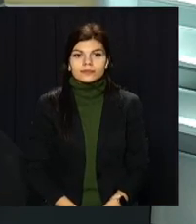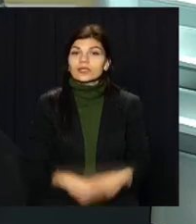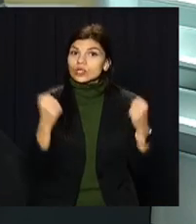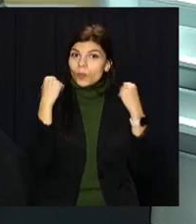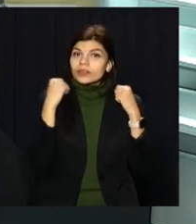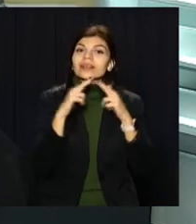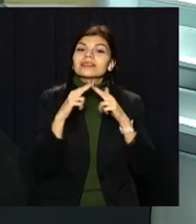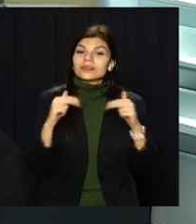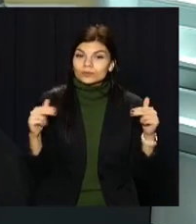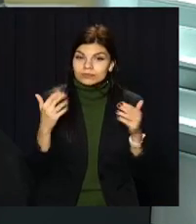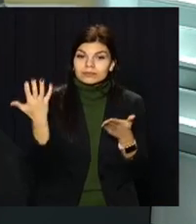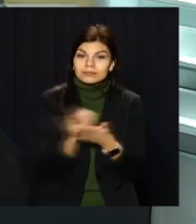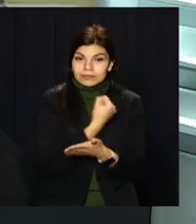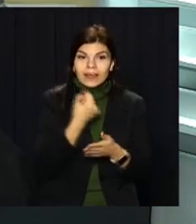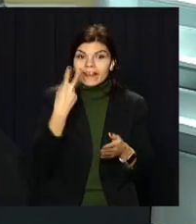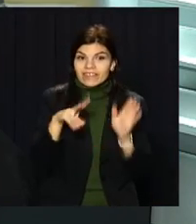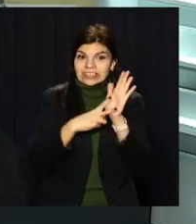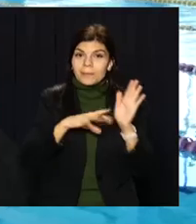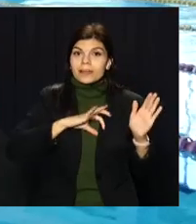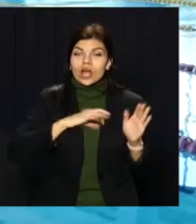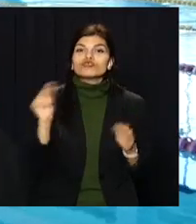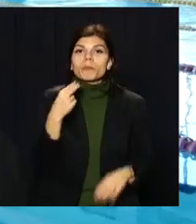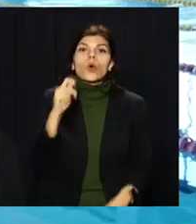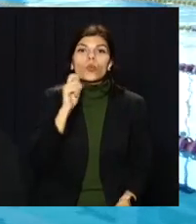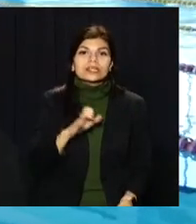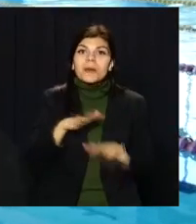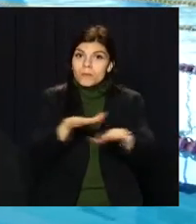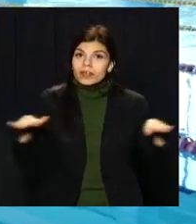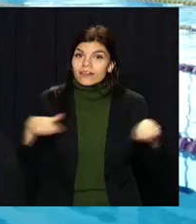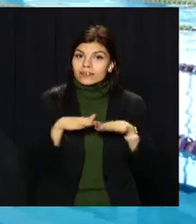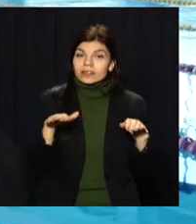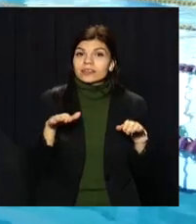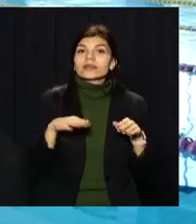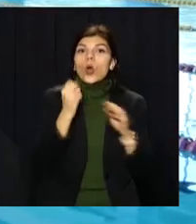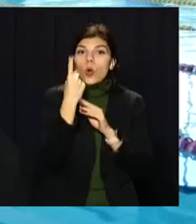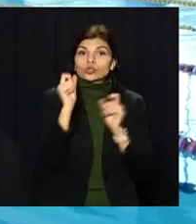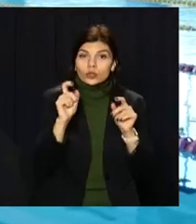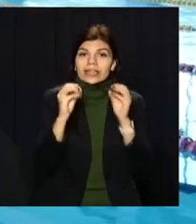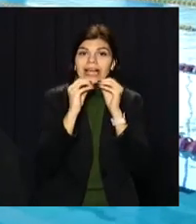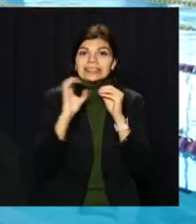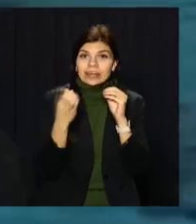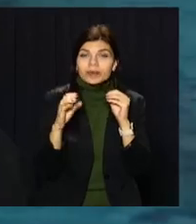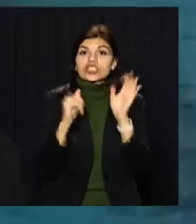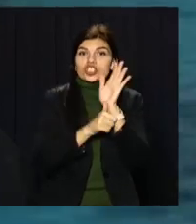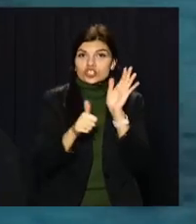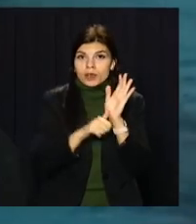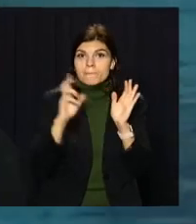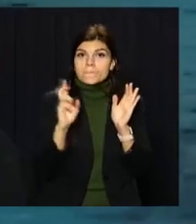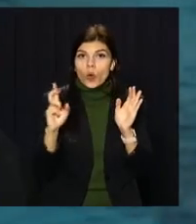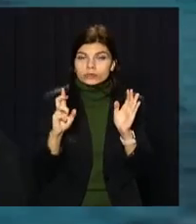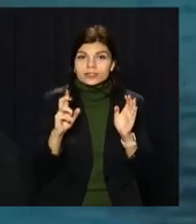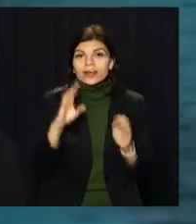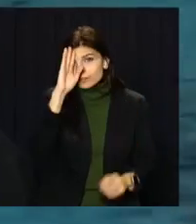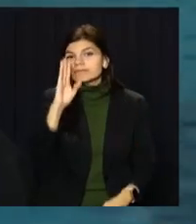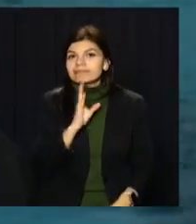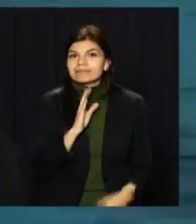Спортсмени Дніпропетровщини здобули 27 медалей на чемпіонаті України з плавання – 11 золотих, 10 сріблих і 6